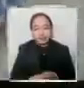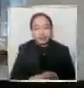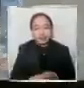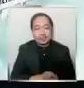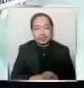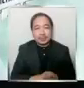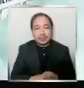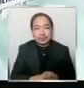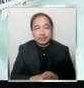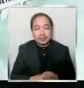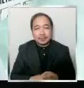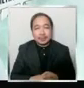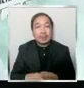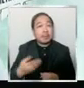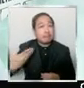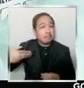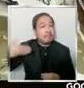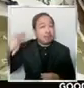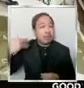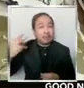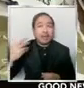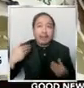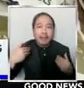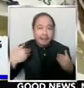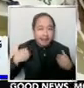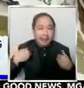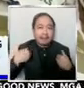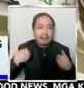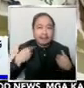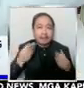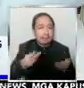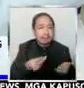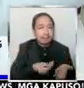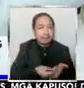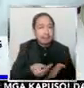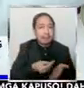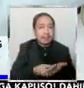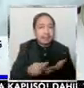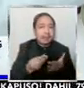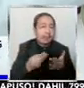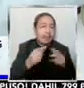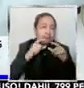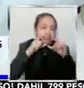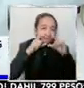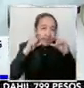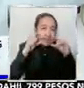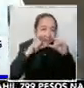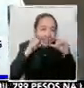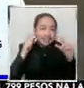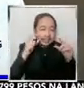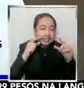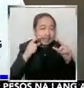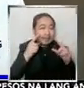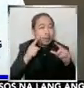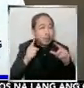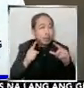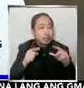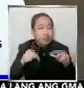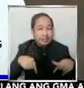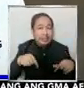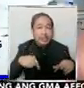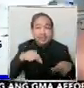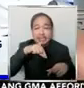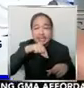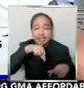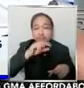Nung dati-rati, kaon-kaon daw kung mamili ng face mask ang mga parokyano dito sa Mega Q-Mart. Ngayon, patingi-tingi na